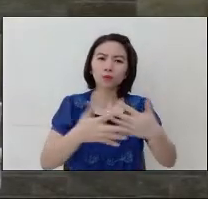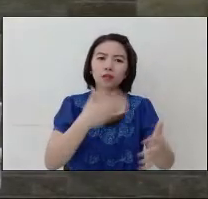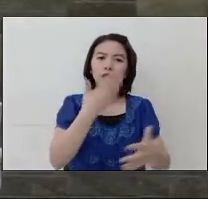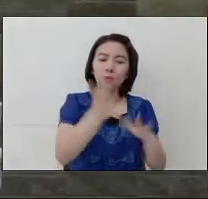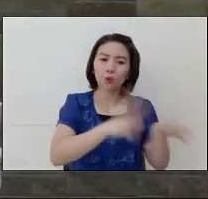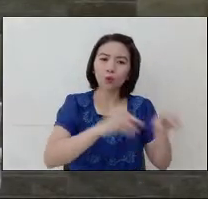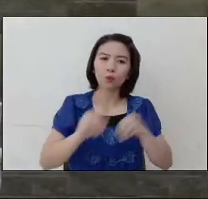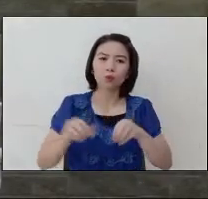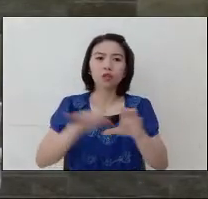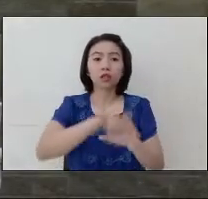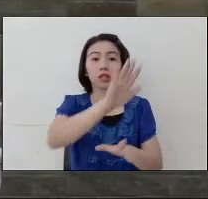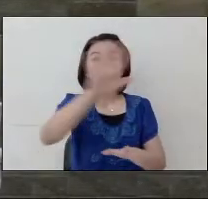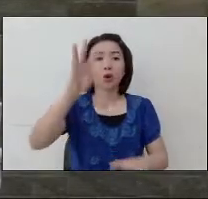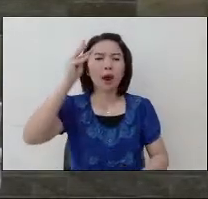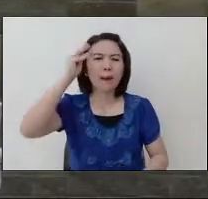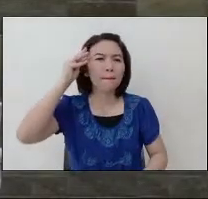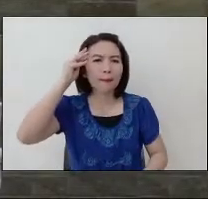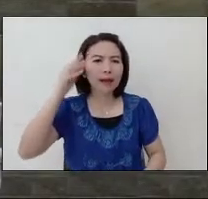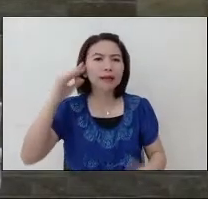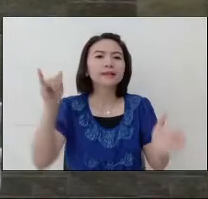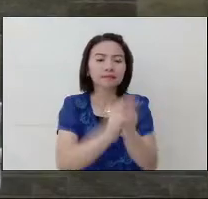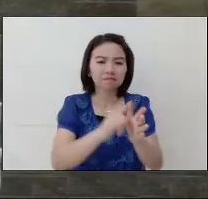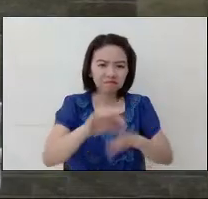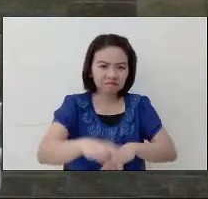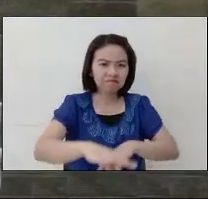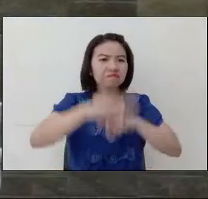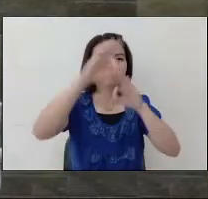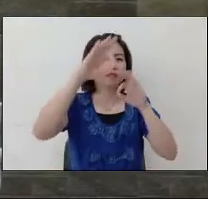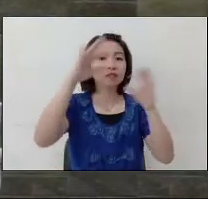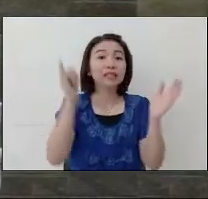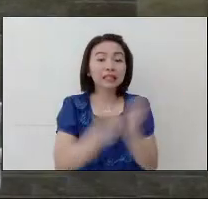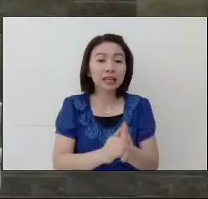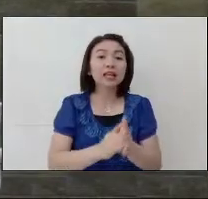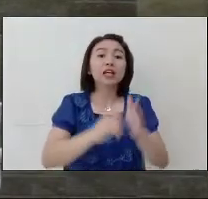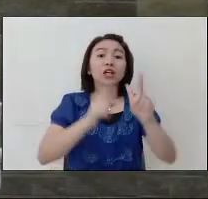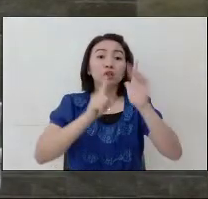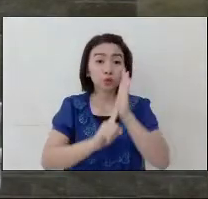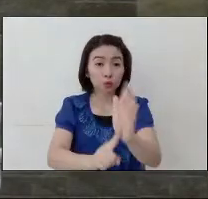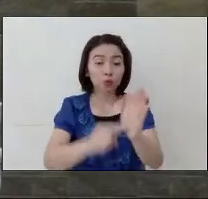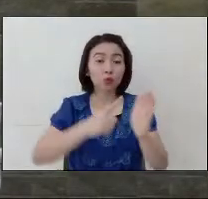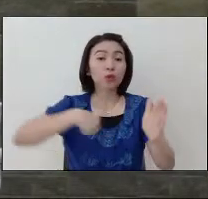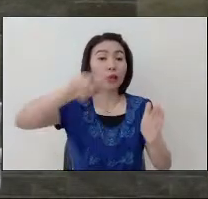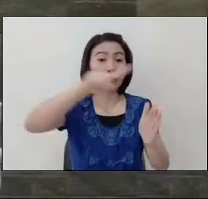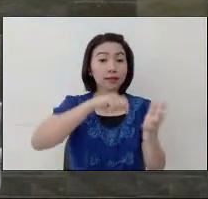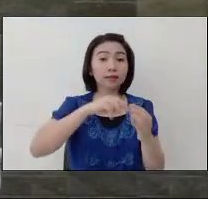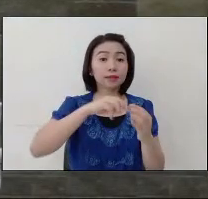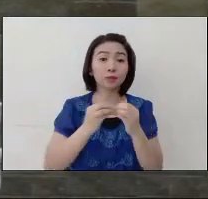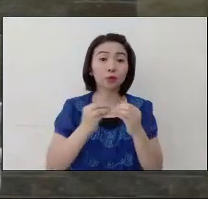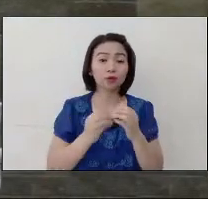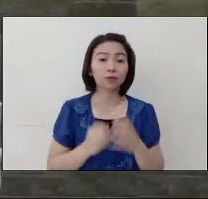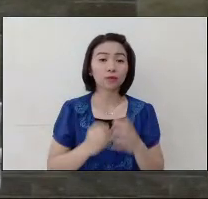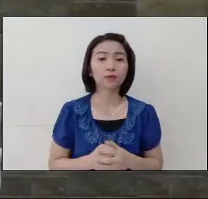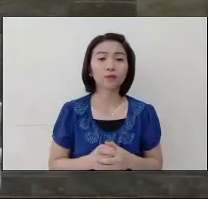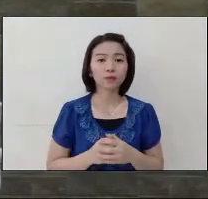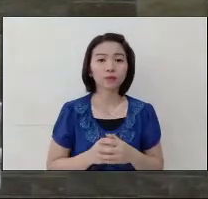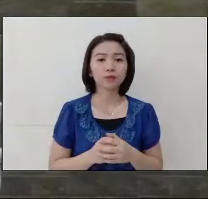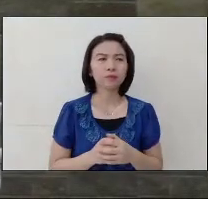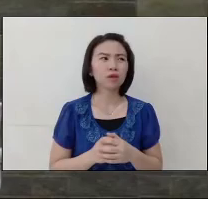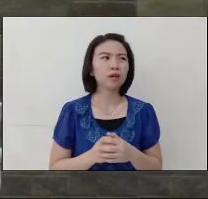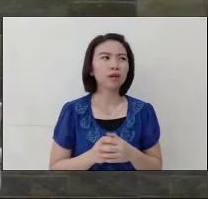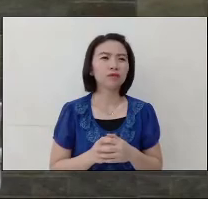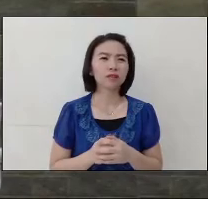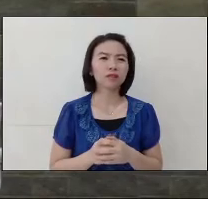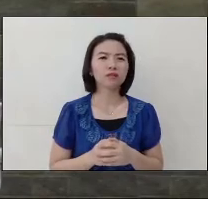ang aapaw. In other words, yan po ang magmamanifest. Okay? Yan po yung magmamanifest. Yan po